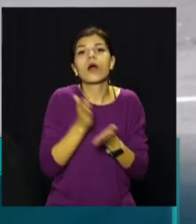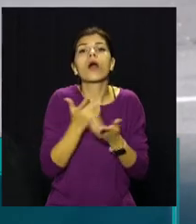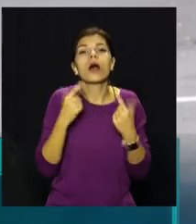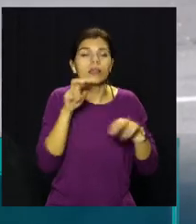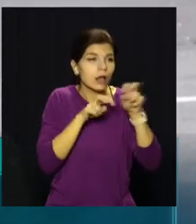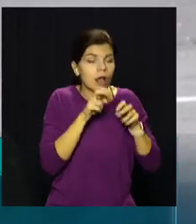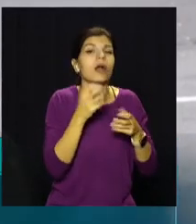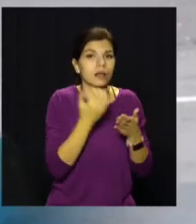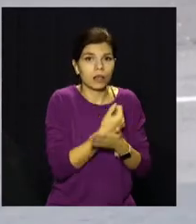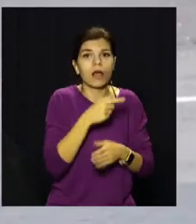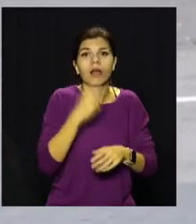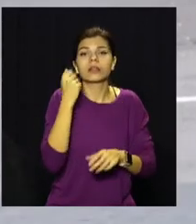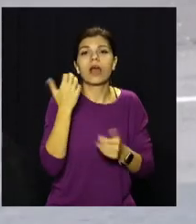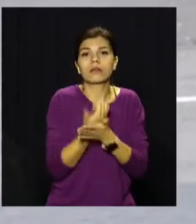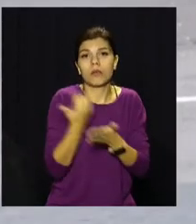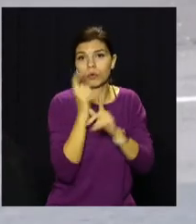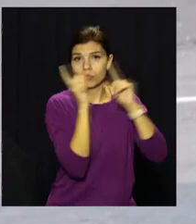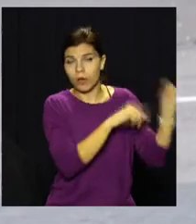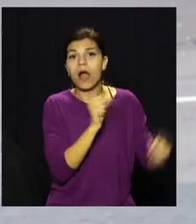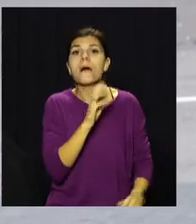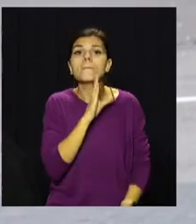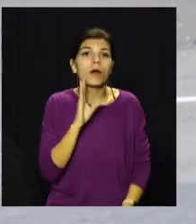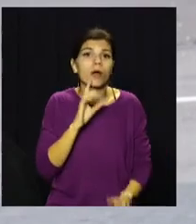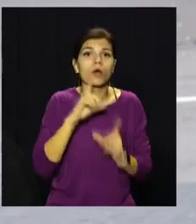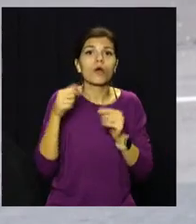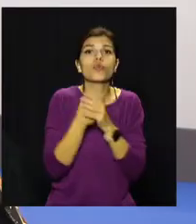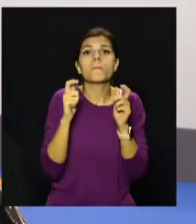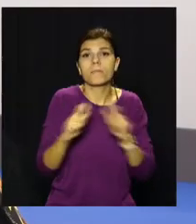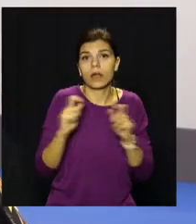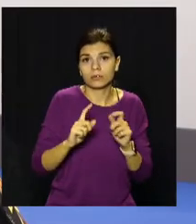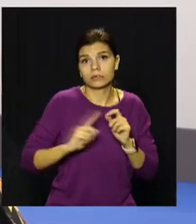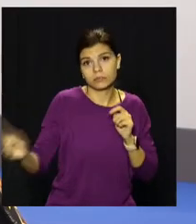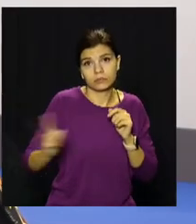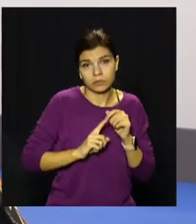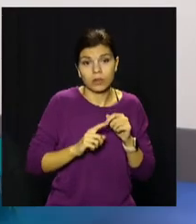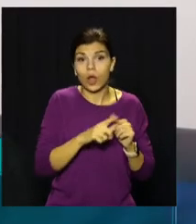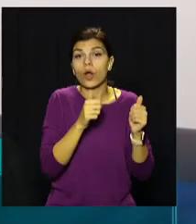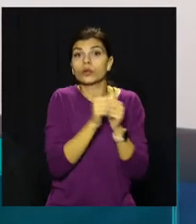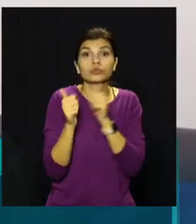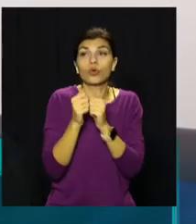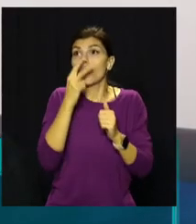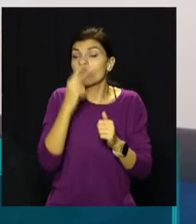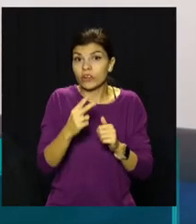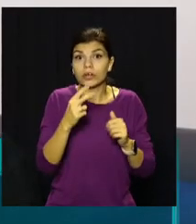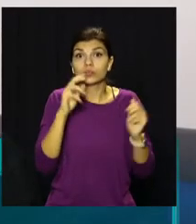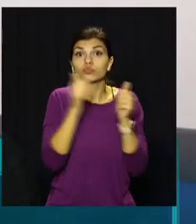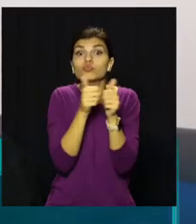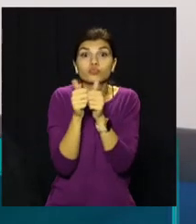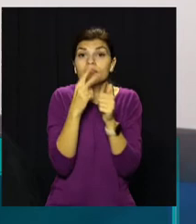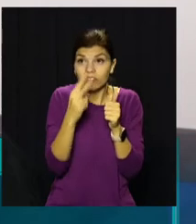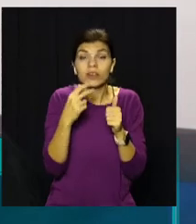знаходився на заробітках, а мати поїхала до крамниці. Пожежу побачили сусіди, на жаль, будинок